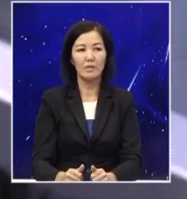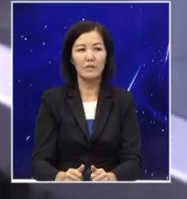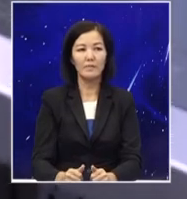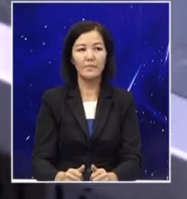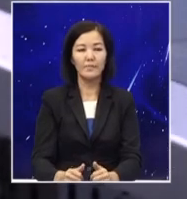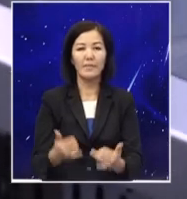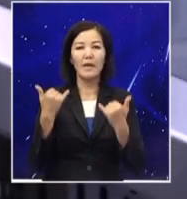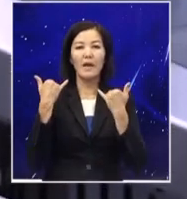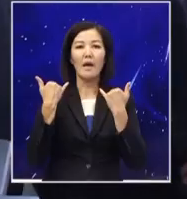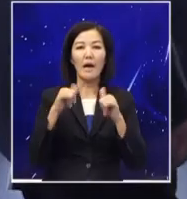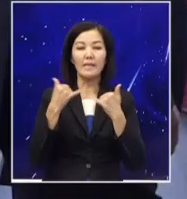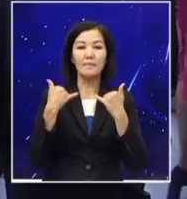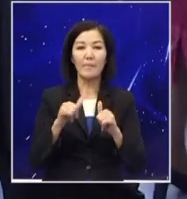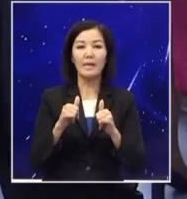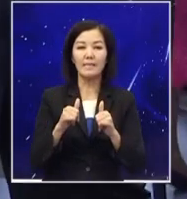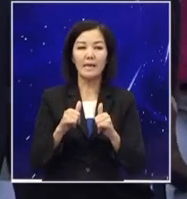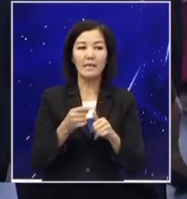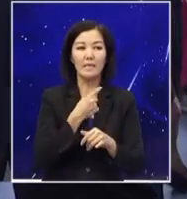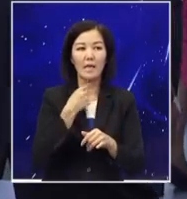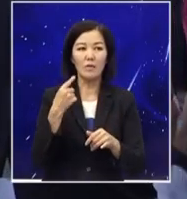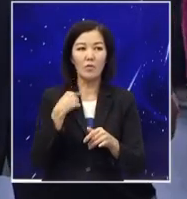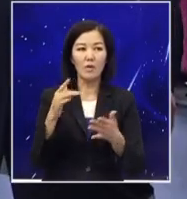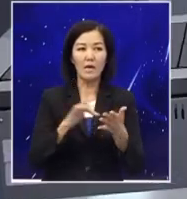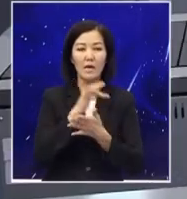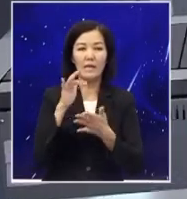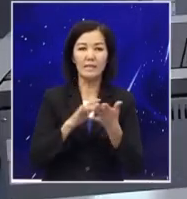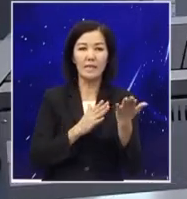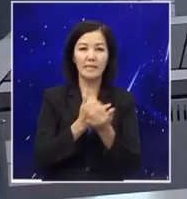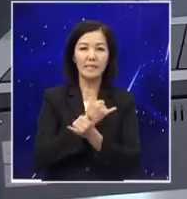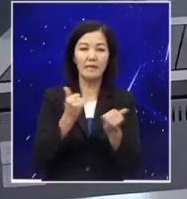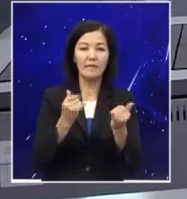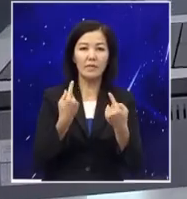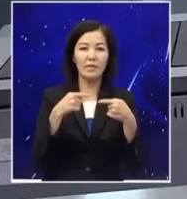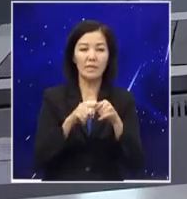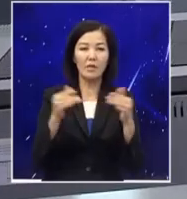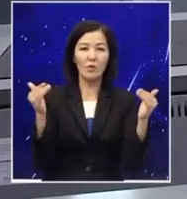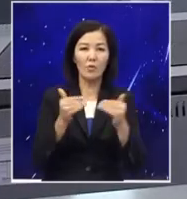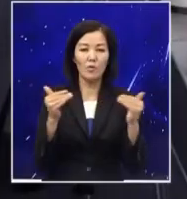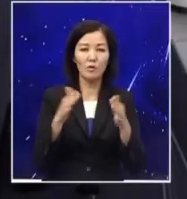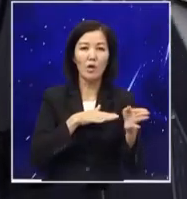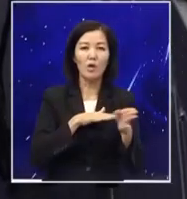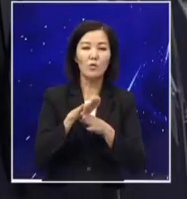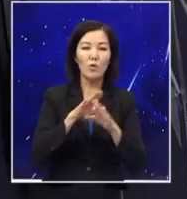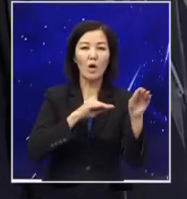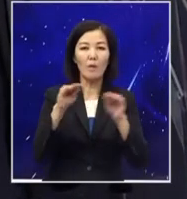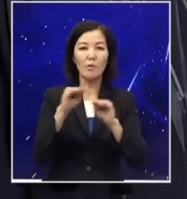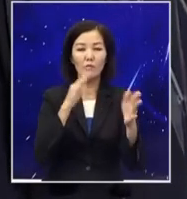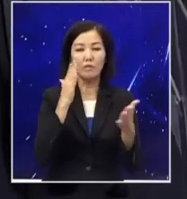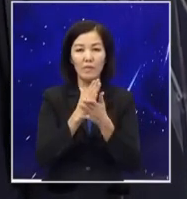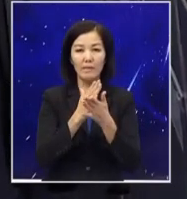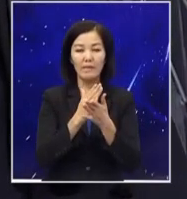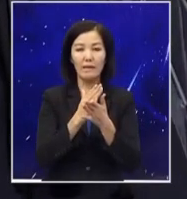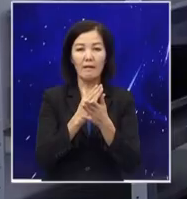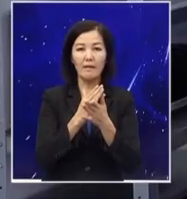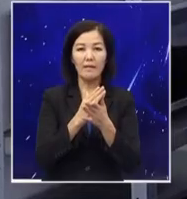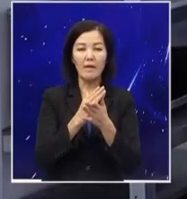мамандарды даярлайтын білім мекемесі бұл Талдықорған шаһарындағы мына сервис және технология колледжі. Толыққанды жабдықталған бұл нысанда